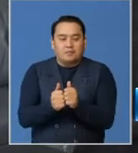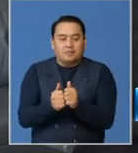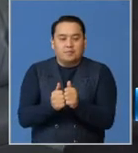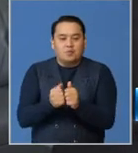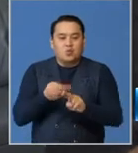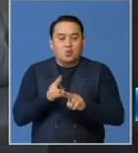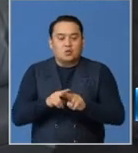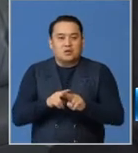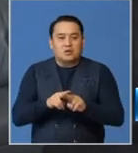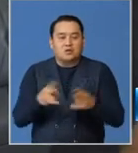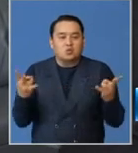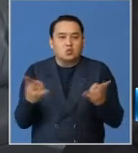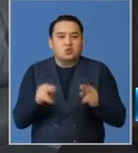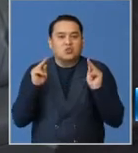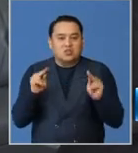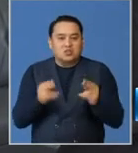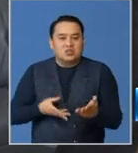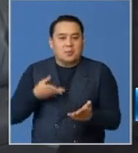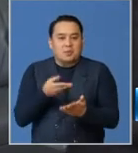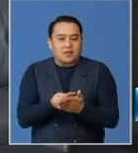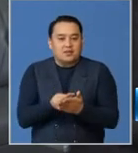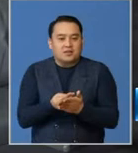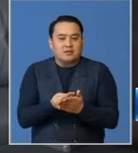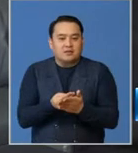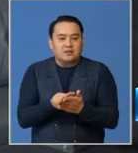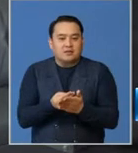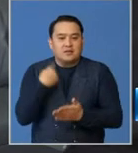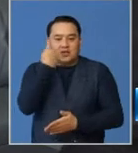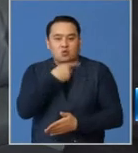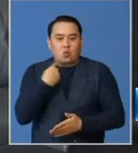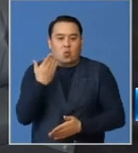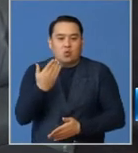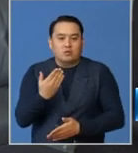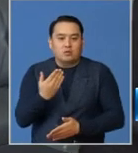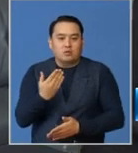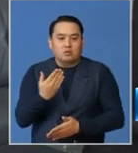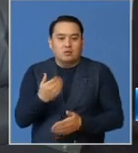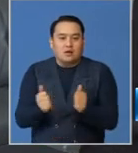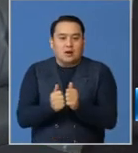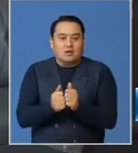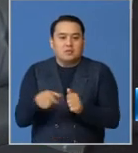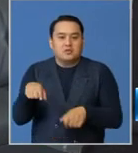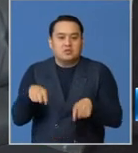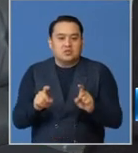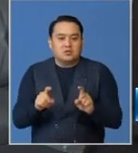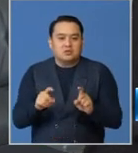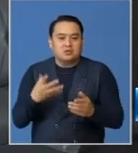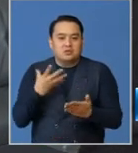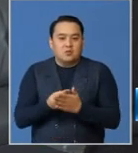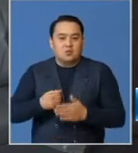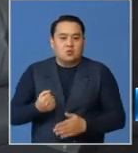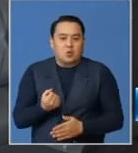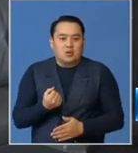же время, когда надо было честно рассчитаться каждому по индивидуальности, он уже рядом сидящему своему другу